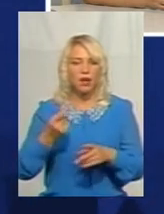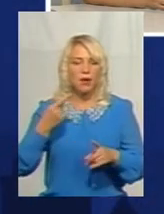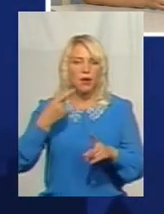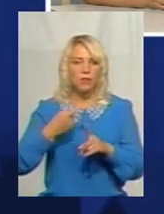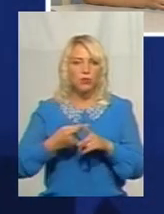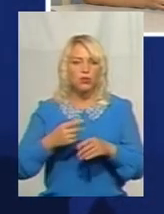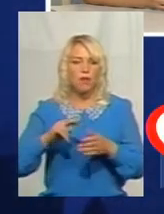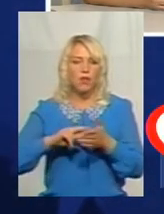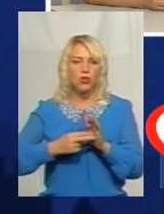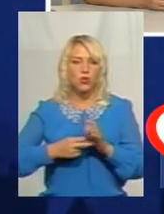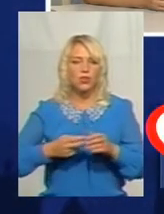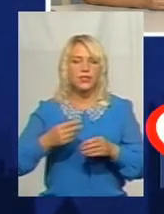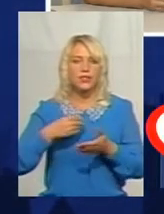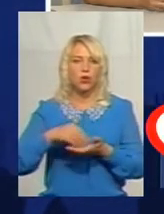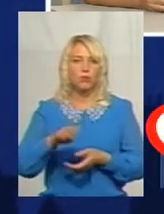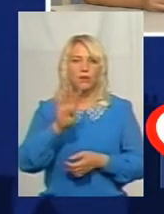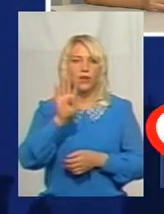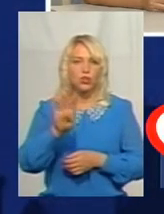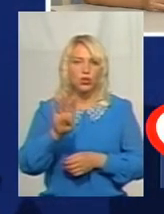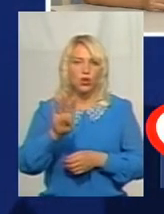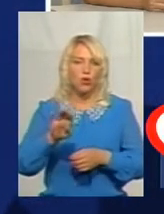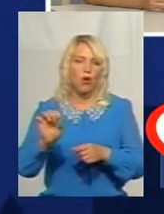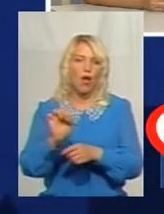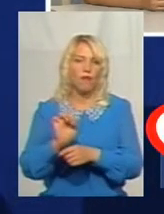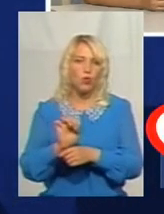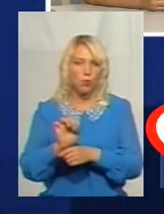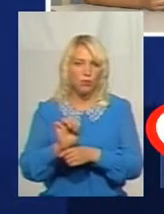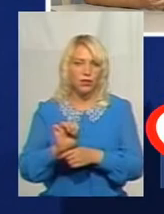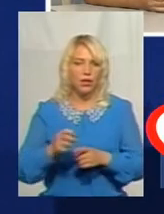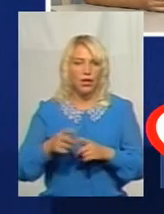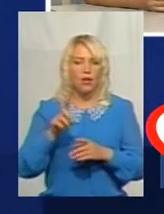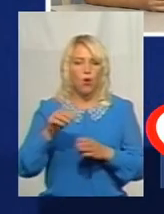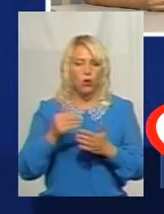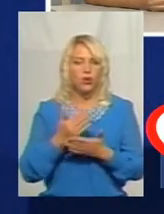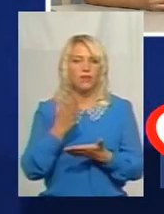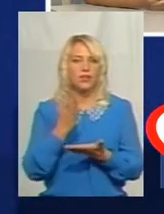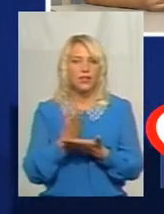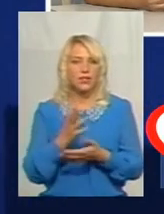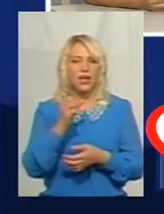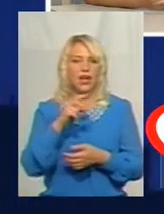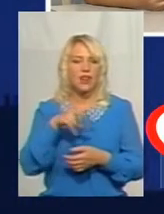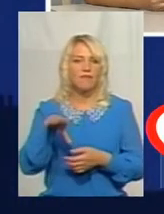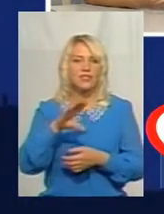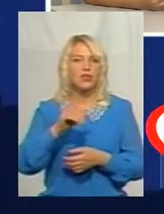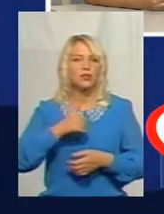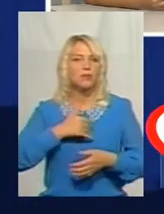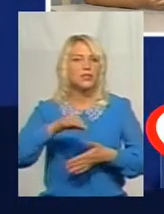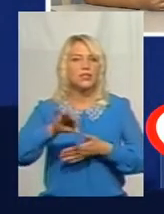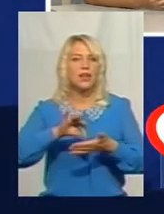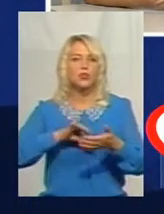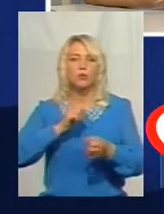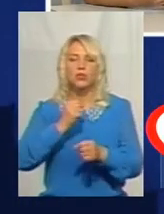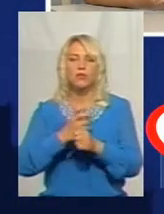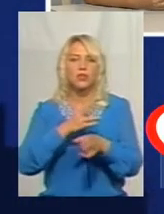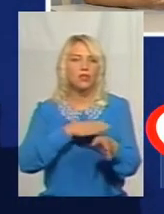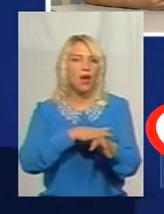закупівля, по-моєму, 4, якщо я не помиляю, ще 4 автомобілів. Тобто, там оновлення теж йде, але, звичайно, всі хотіли б зразу працювати на